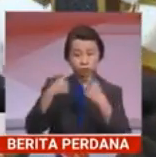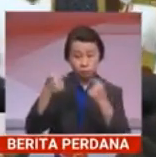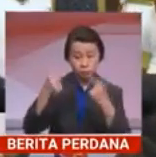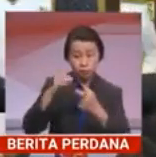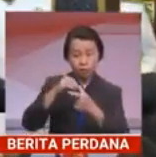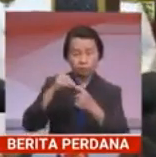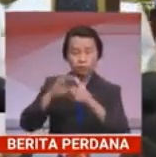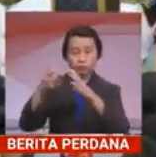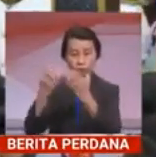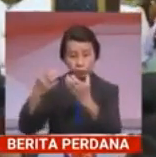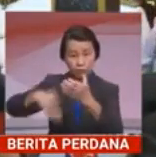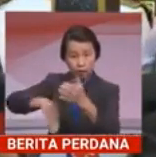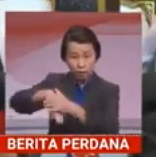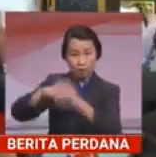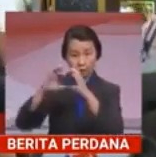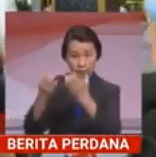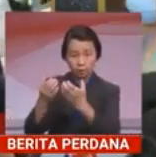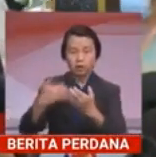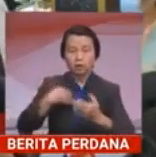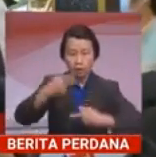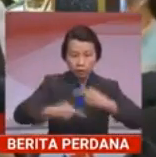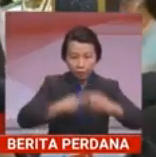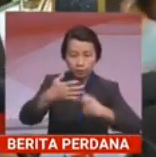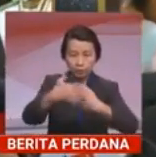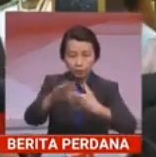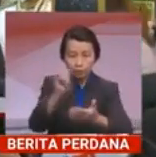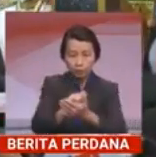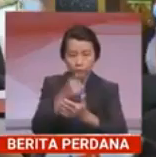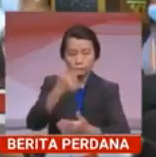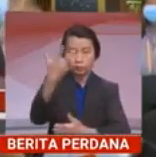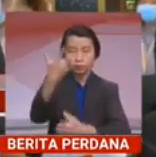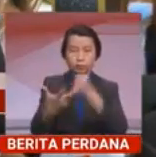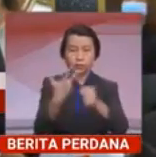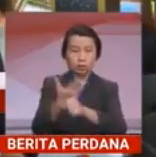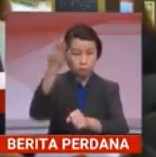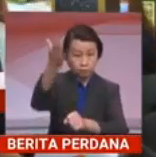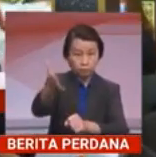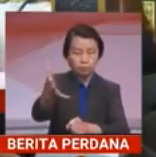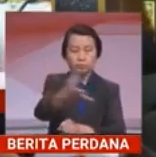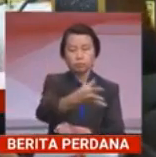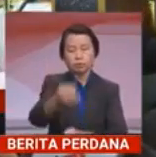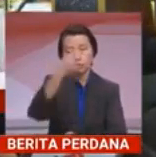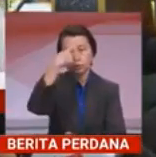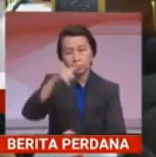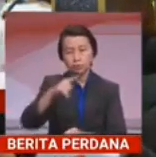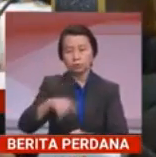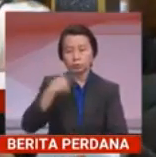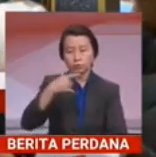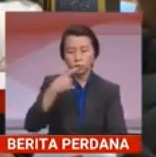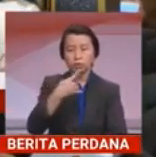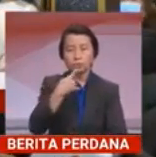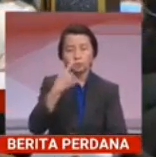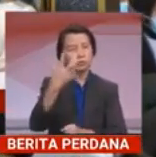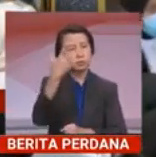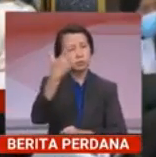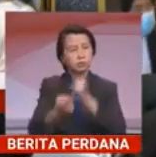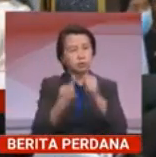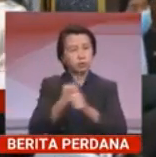kepada football club, dan ada proses selepas ini untuk 3 tahun akan datang, dan untuk mengatakan pada tahun